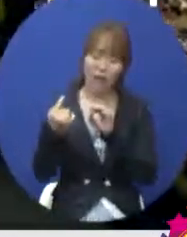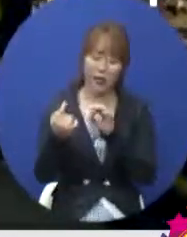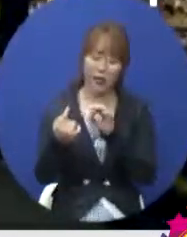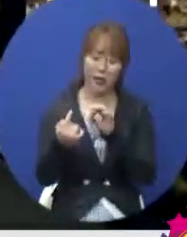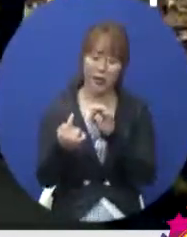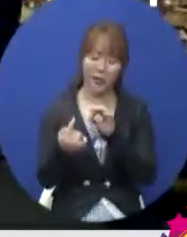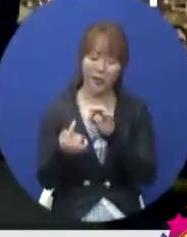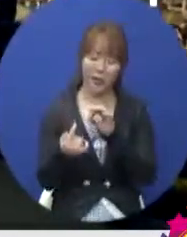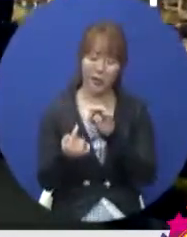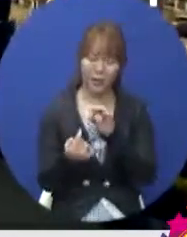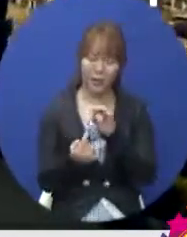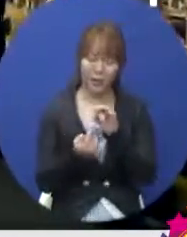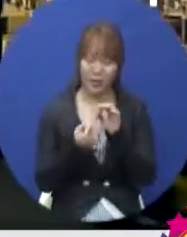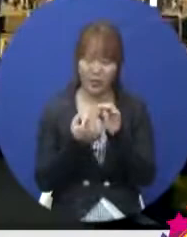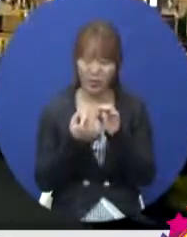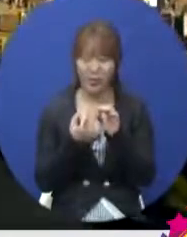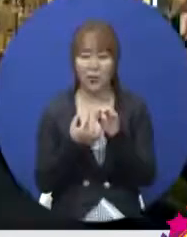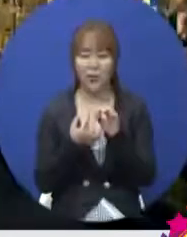찾아올까봐